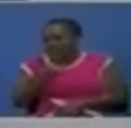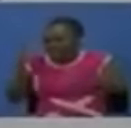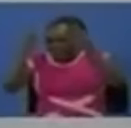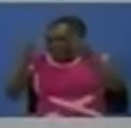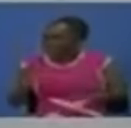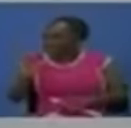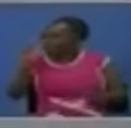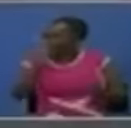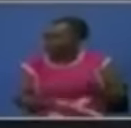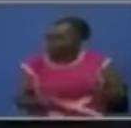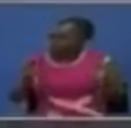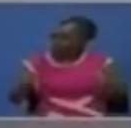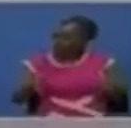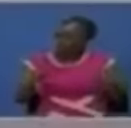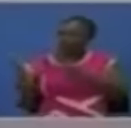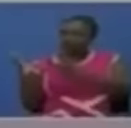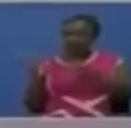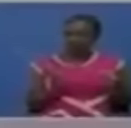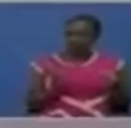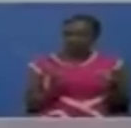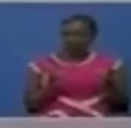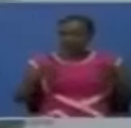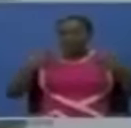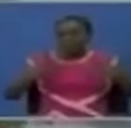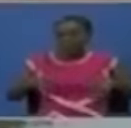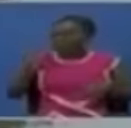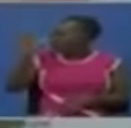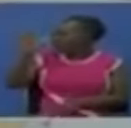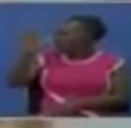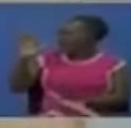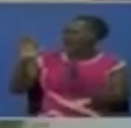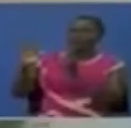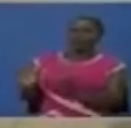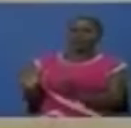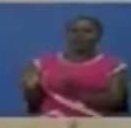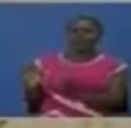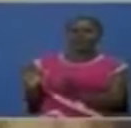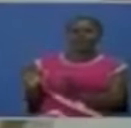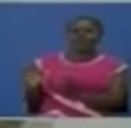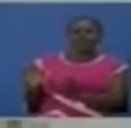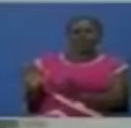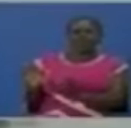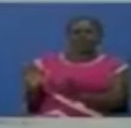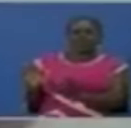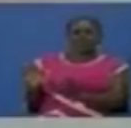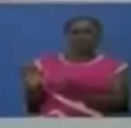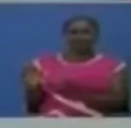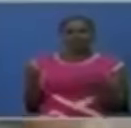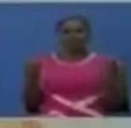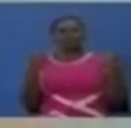uamuzi. Inawezekana kweli? Jamaa ni waongo. Ukilala ukiamka NYS, ukilala